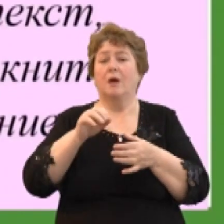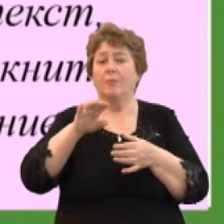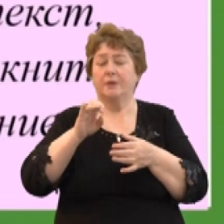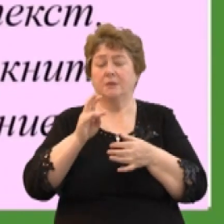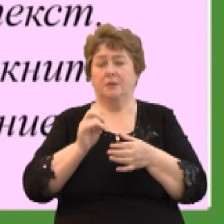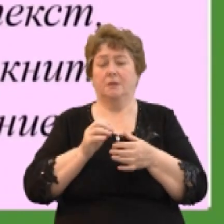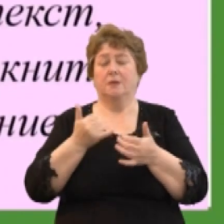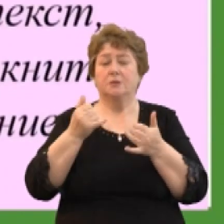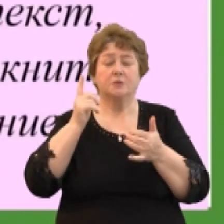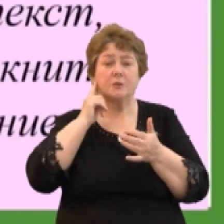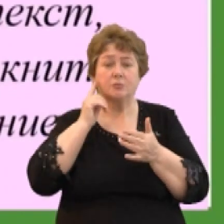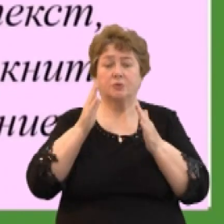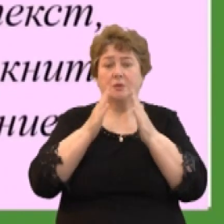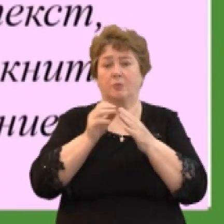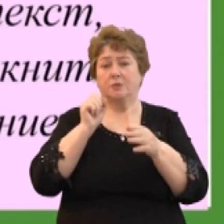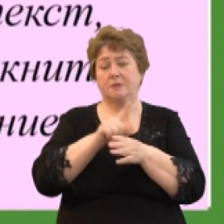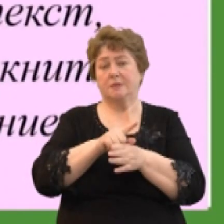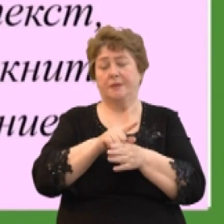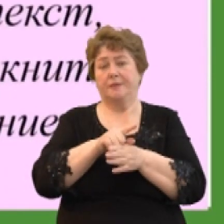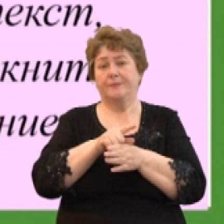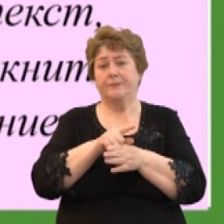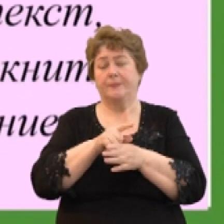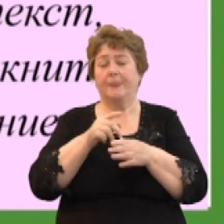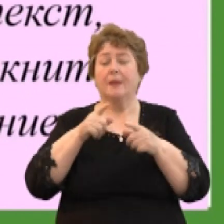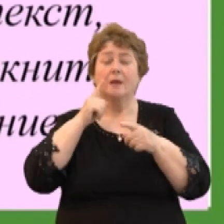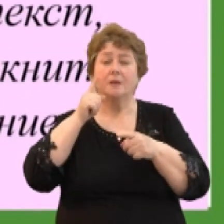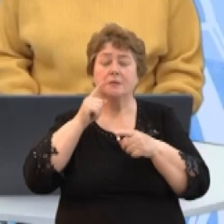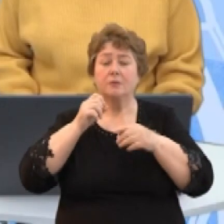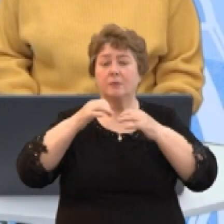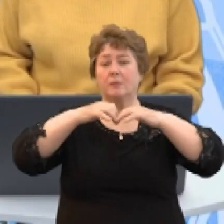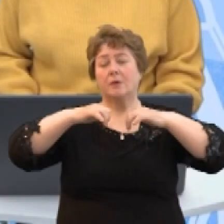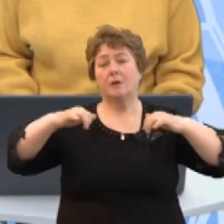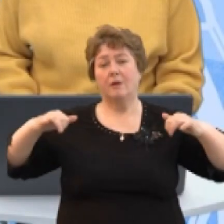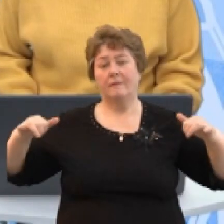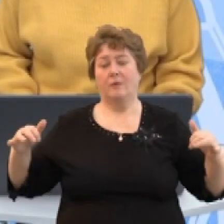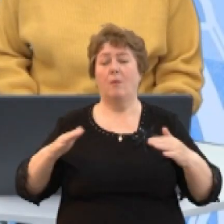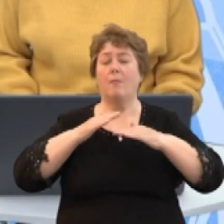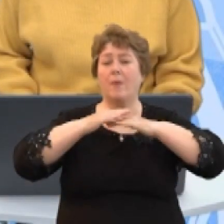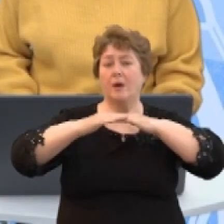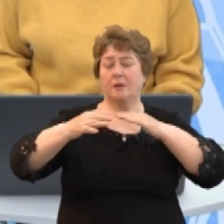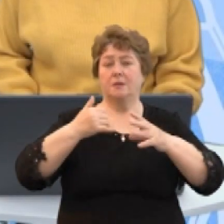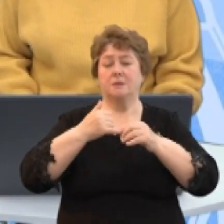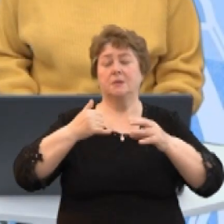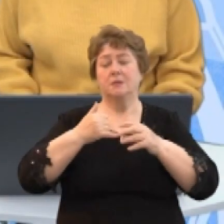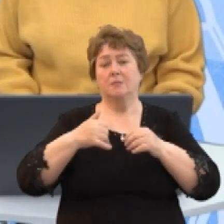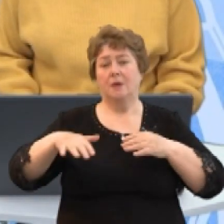послушайте домашнее задание зеленым ковром покрылась земля